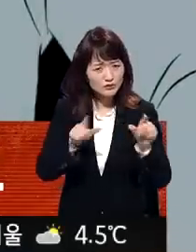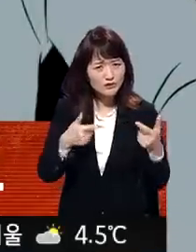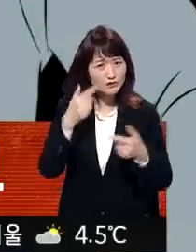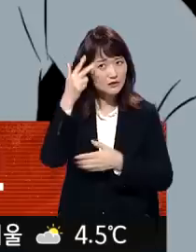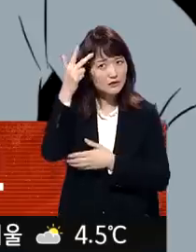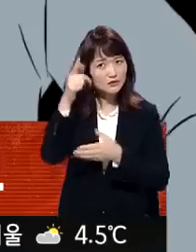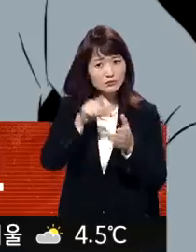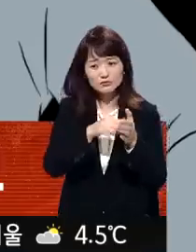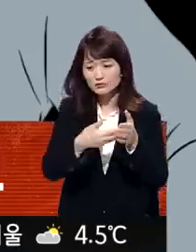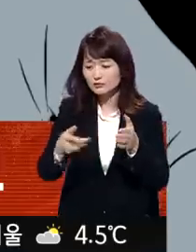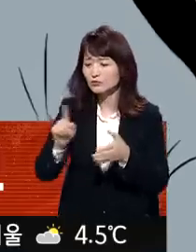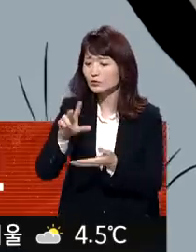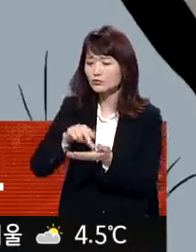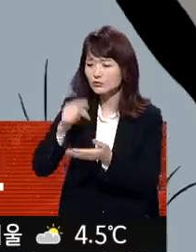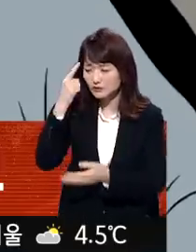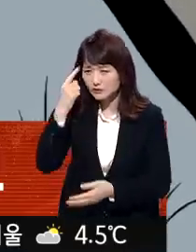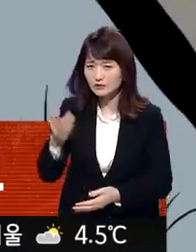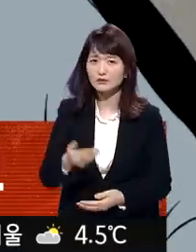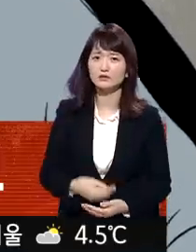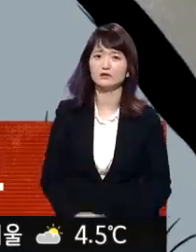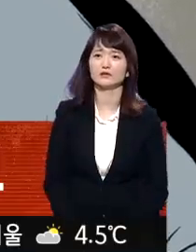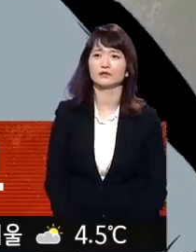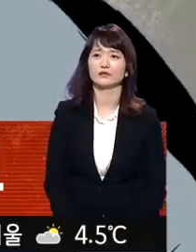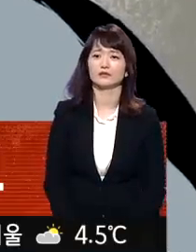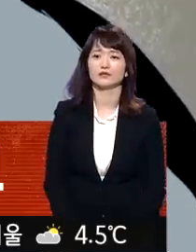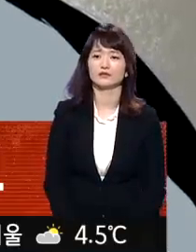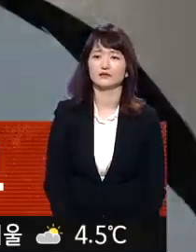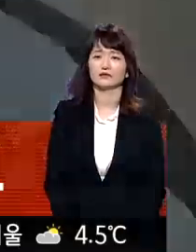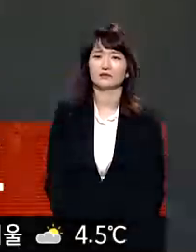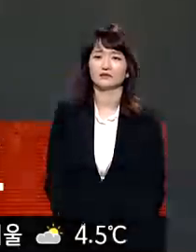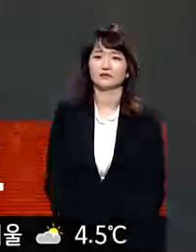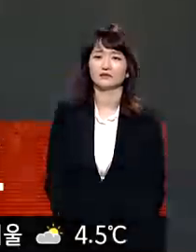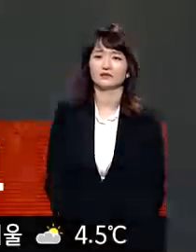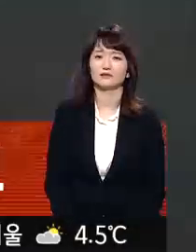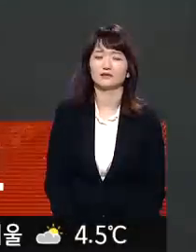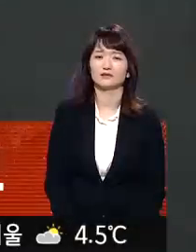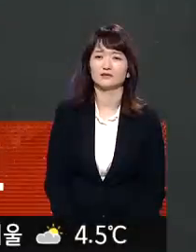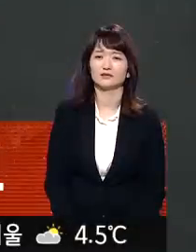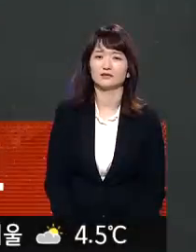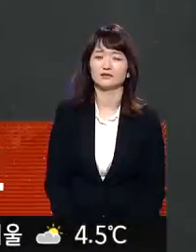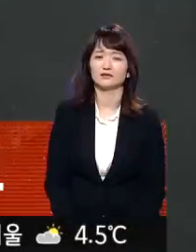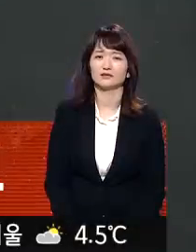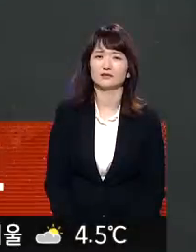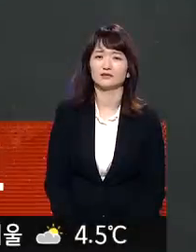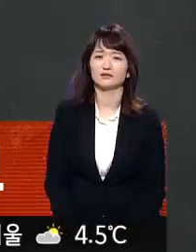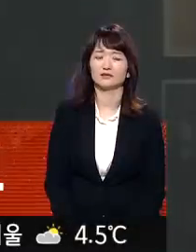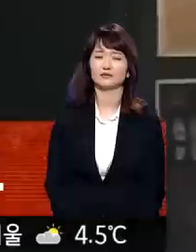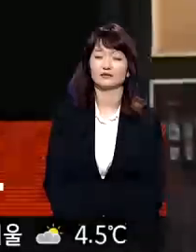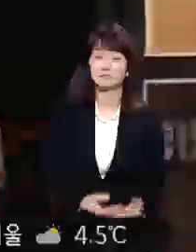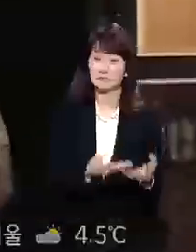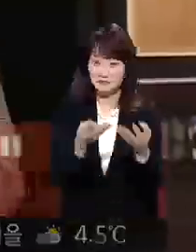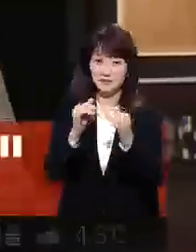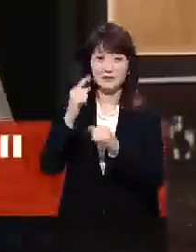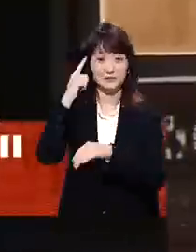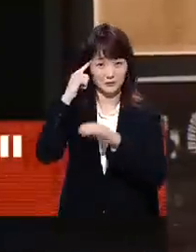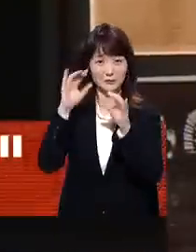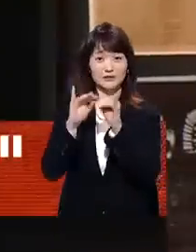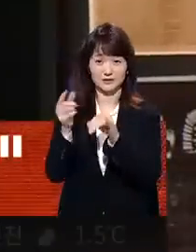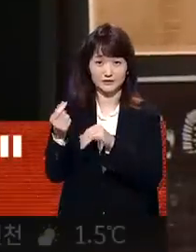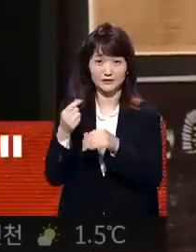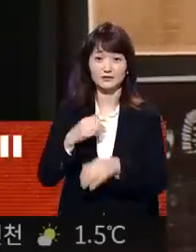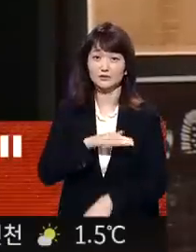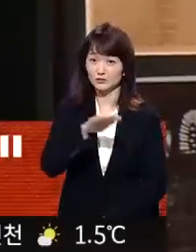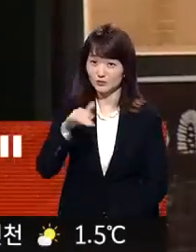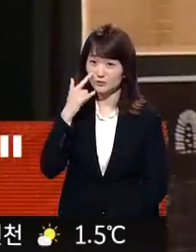뭐가 문제냐 이런 입장입니다. 아, 다 됐어요? 예. 자, 진짜 이 사연 말이죠. 많은 분들이 공감하실 것 같습니다.